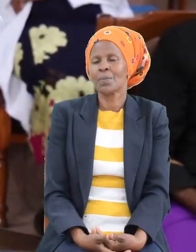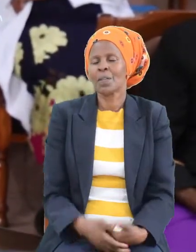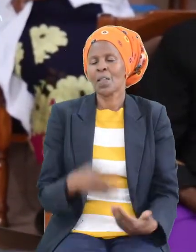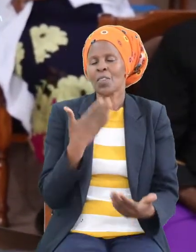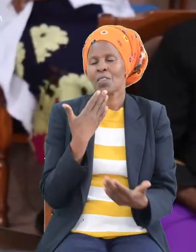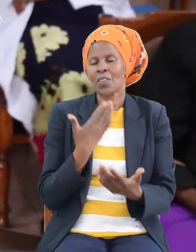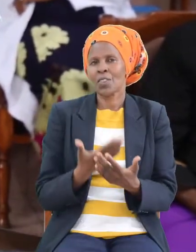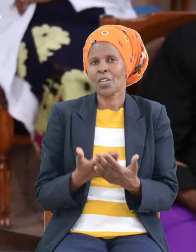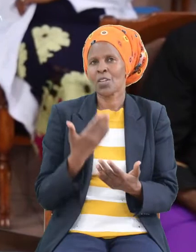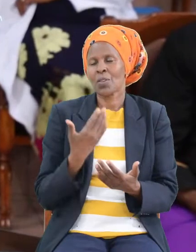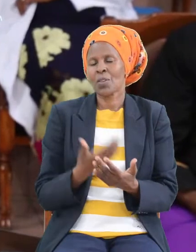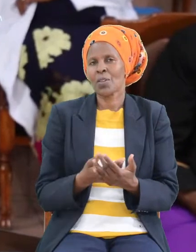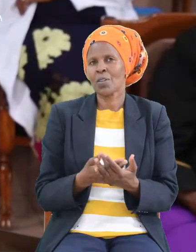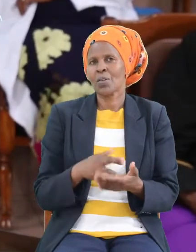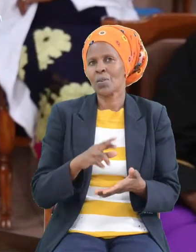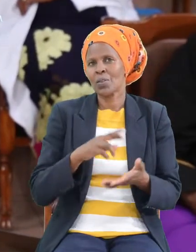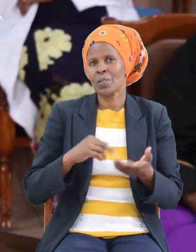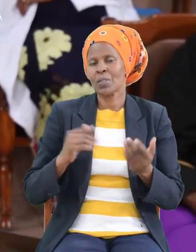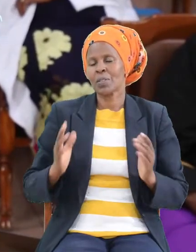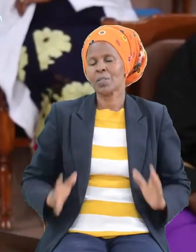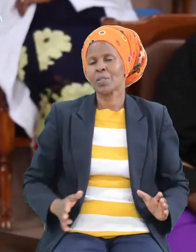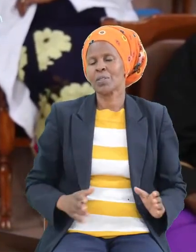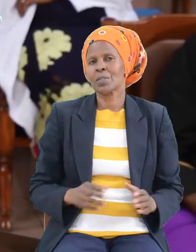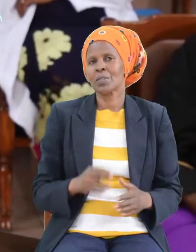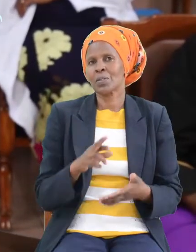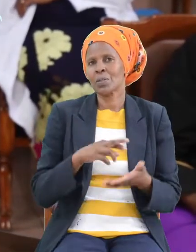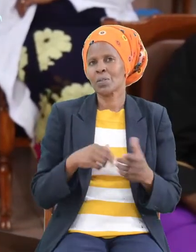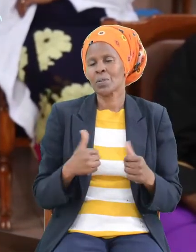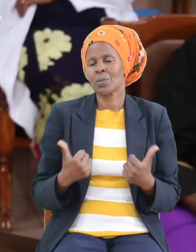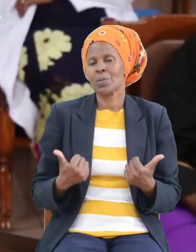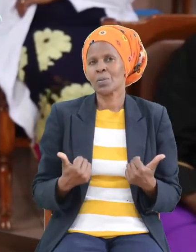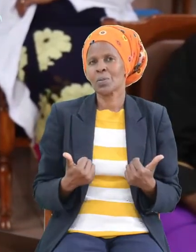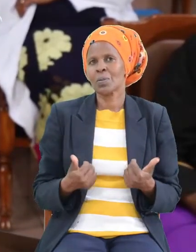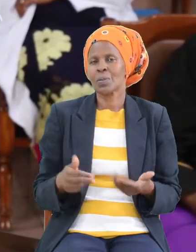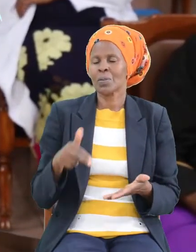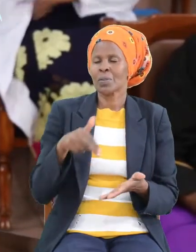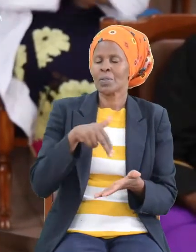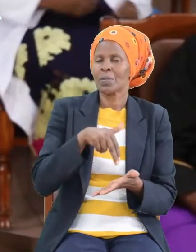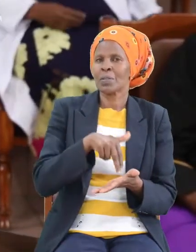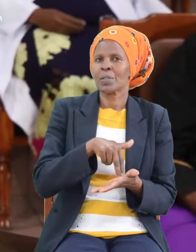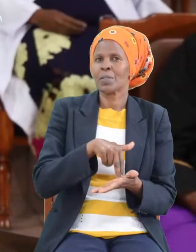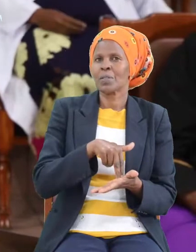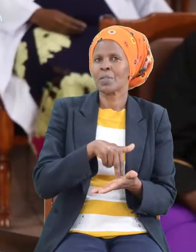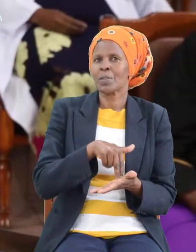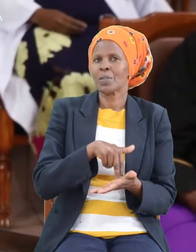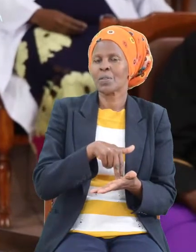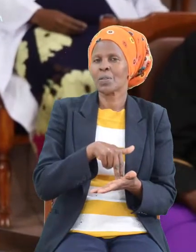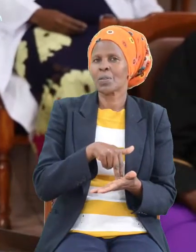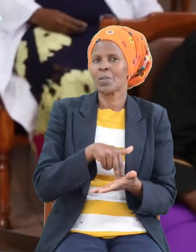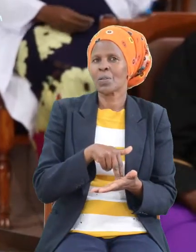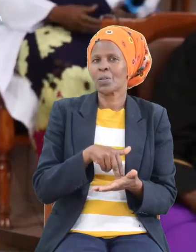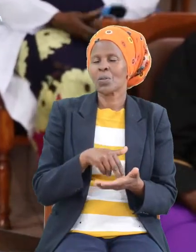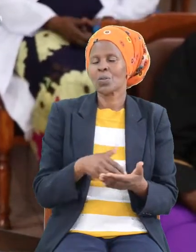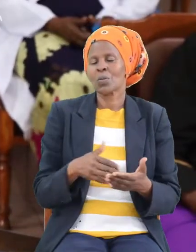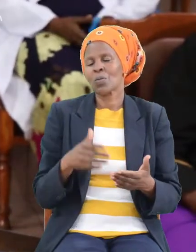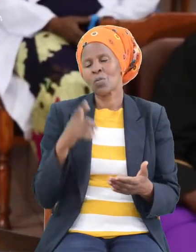Asante sana wasomaji wetu, umesoma vizuri. Wakati huu tutasimama tuweze